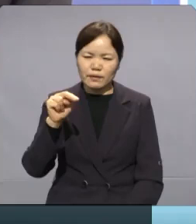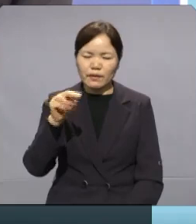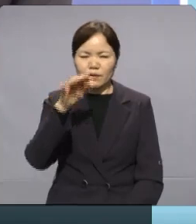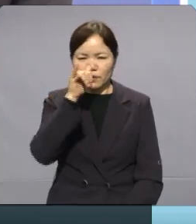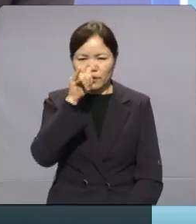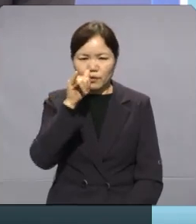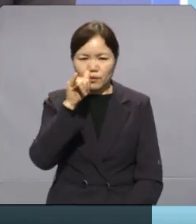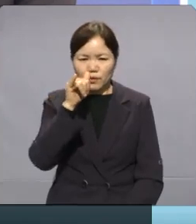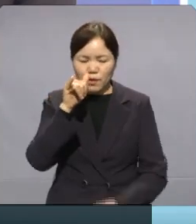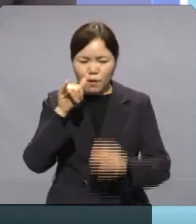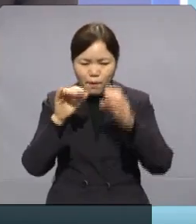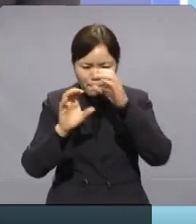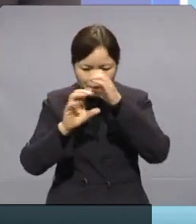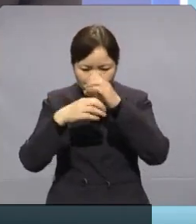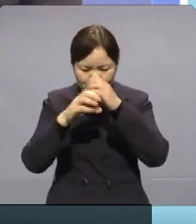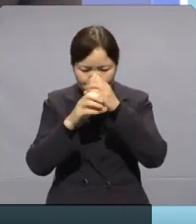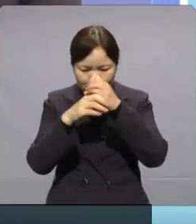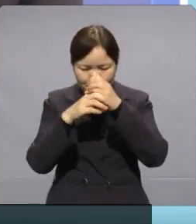돋보기